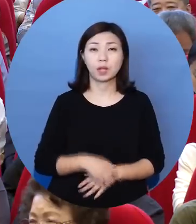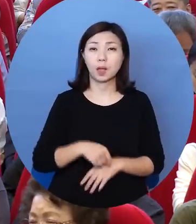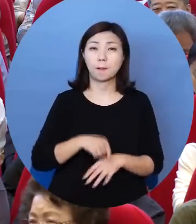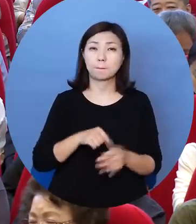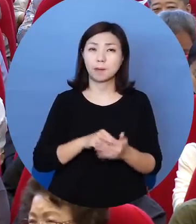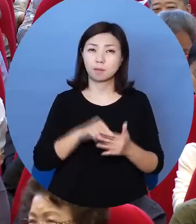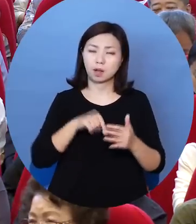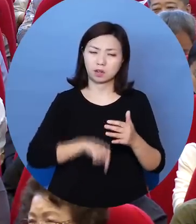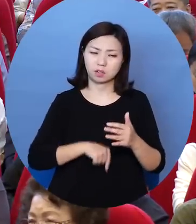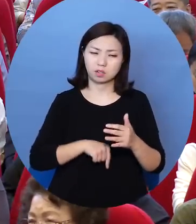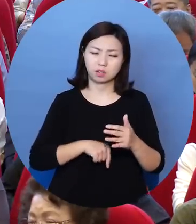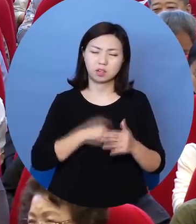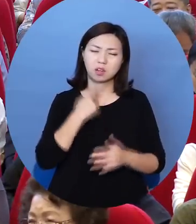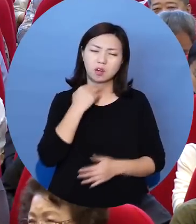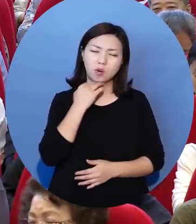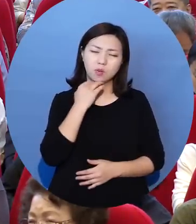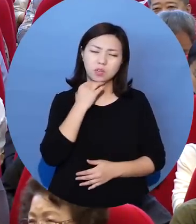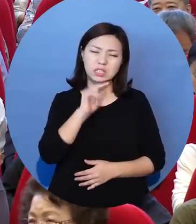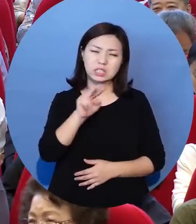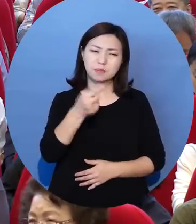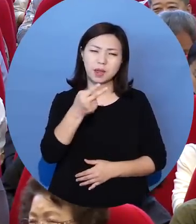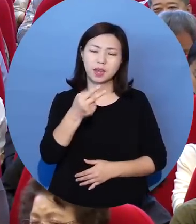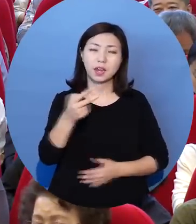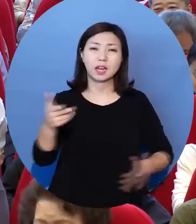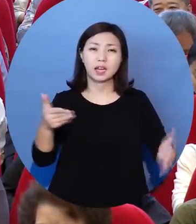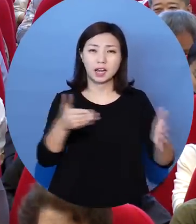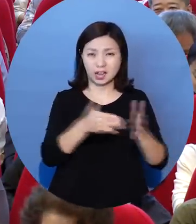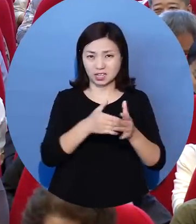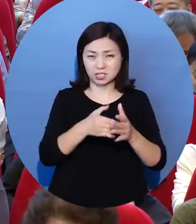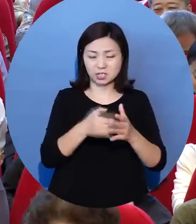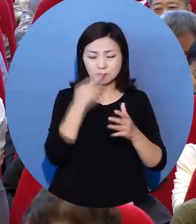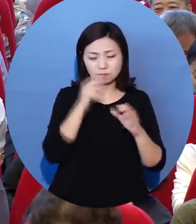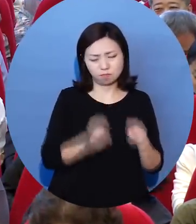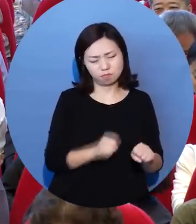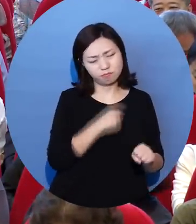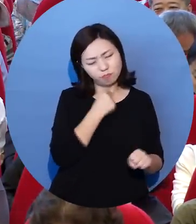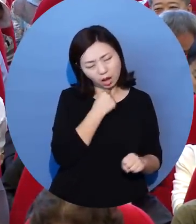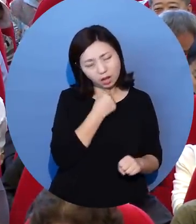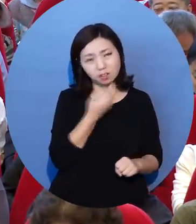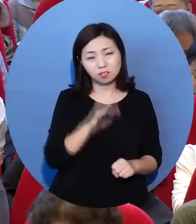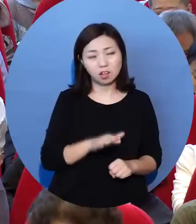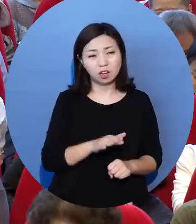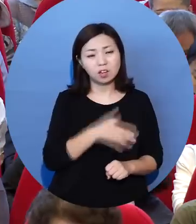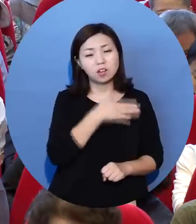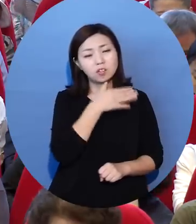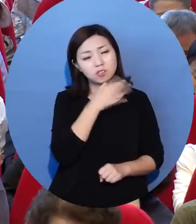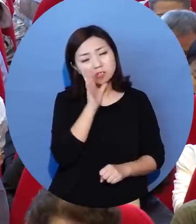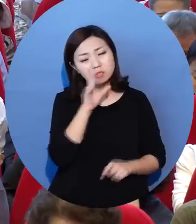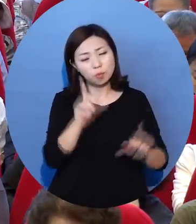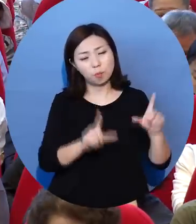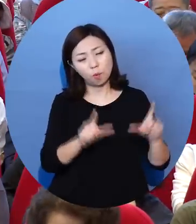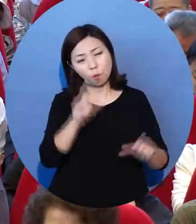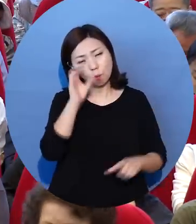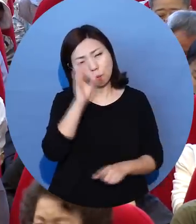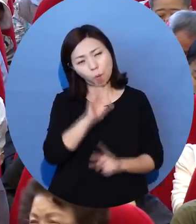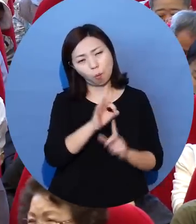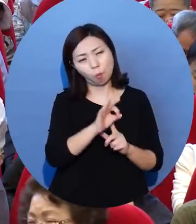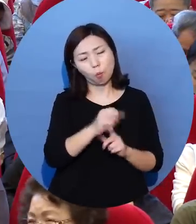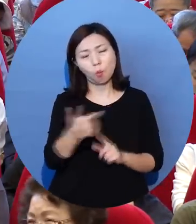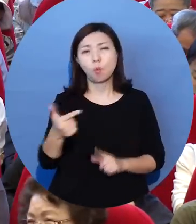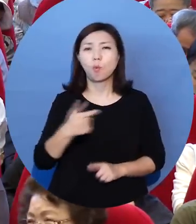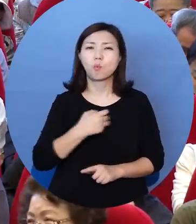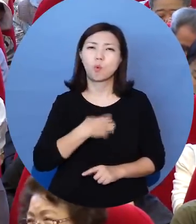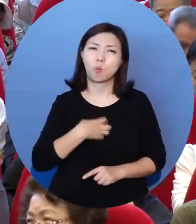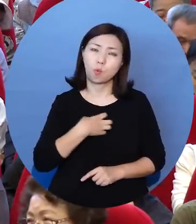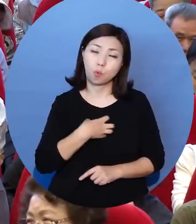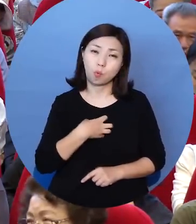저 마음속으로는 엄마가 200살까지 살았으면 좋겠다 싶은데 이렇게 늙어가는 모습 보면서